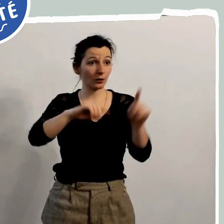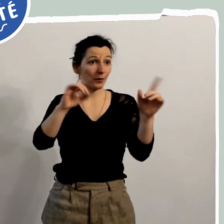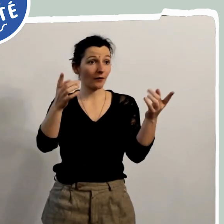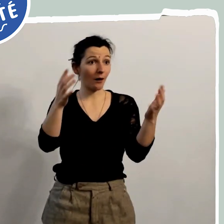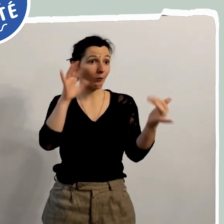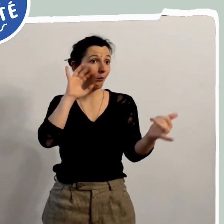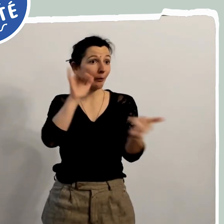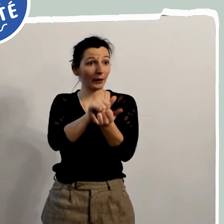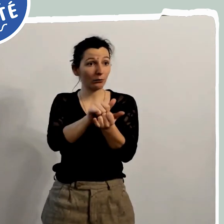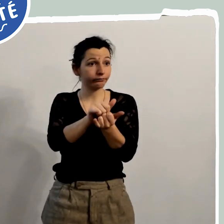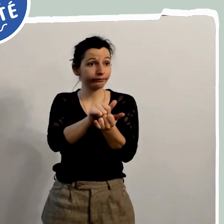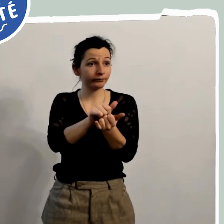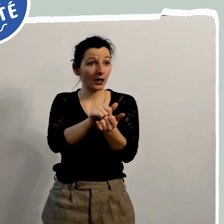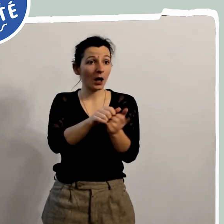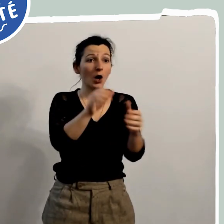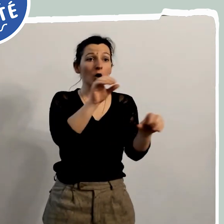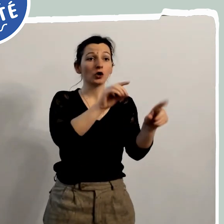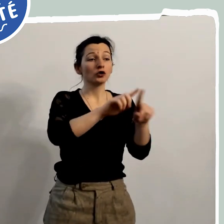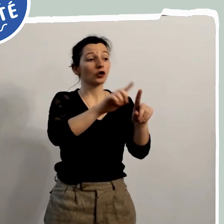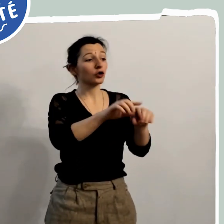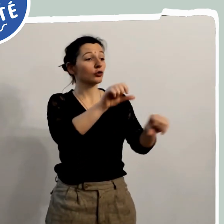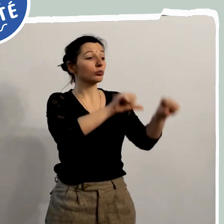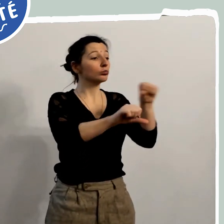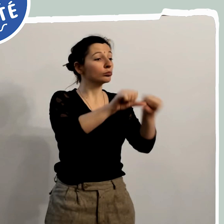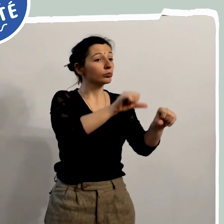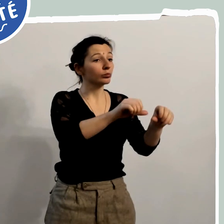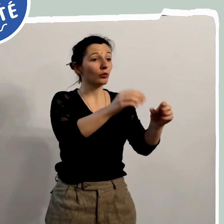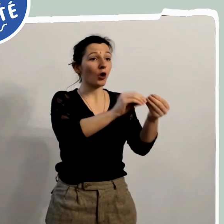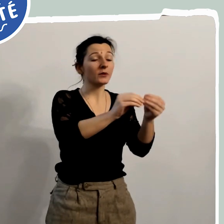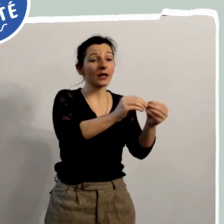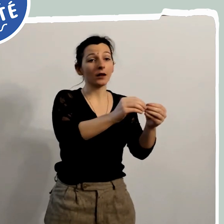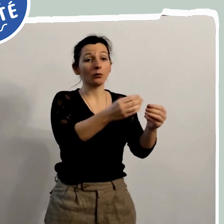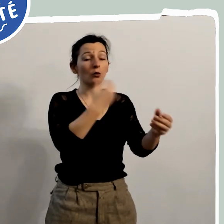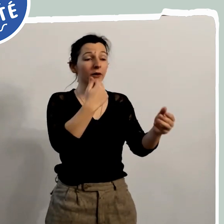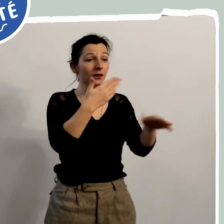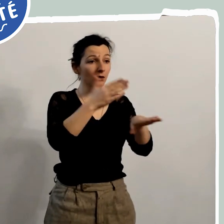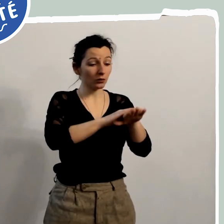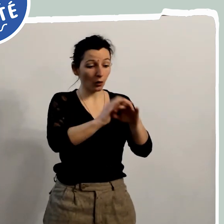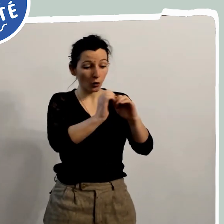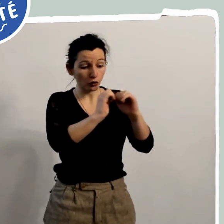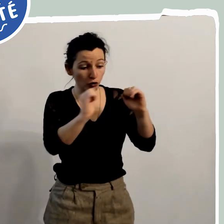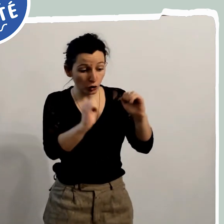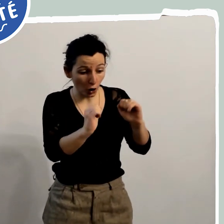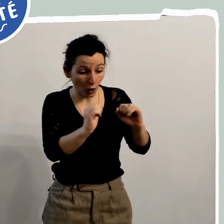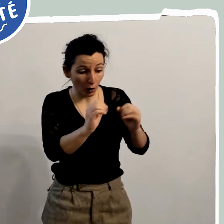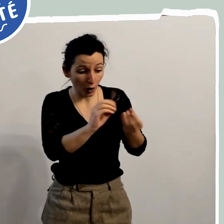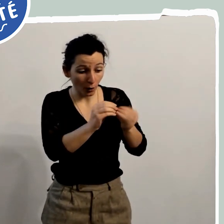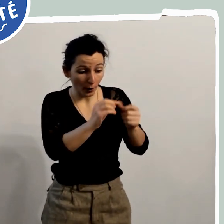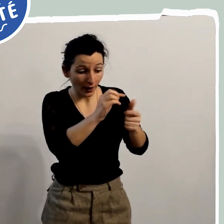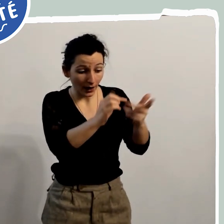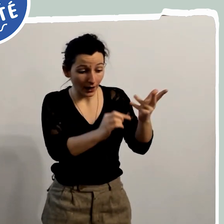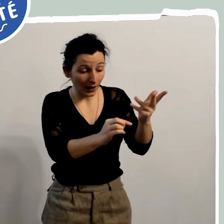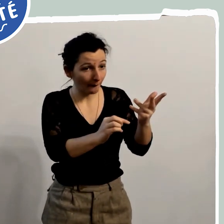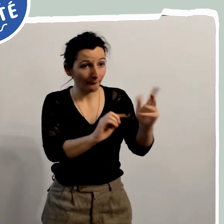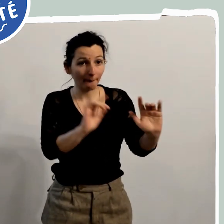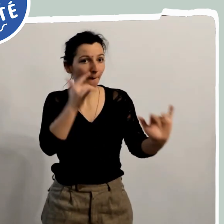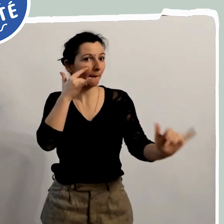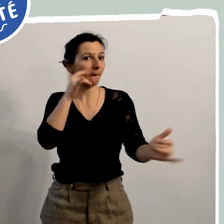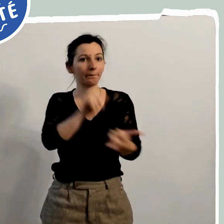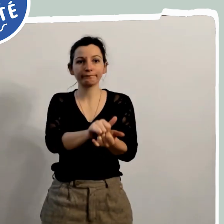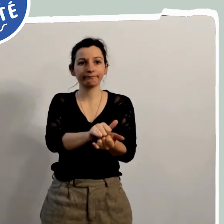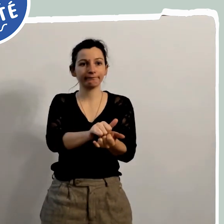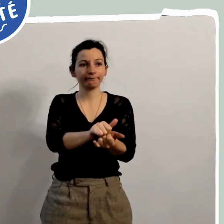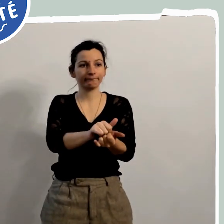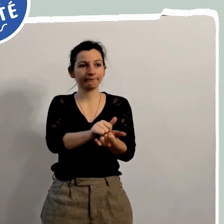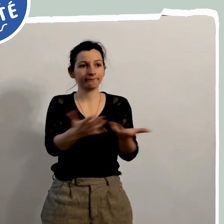beaucoup de produits et beaucoup d'objets sans savoir que potentiellement ils peuvent être nocifs pour notre santé.